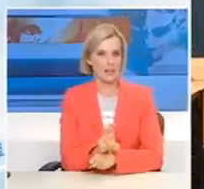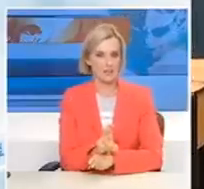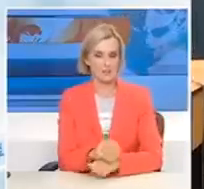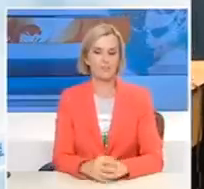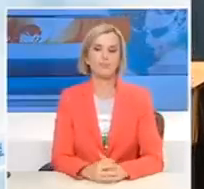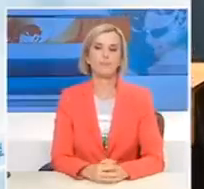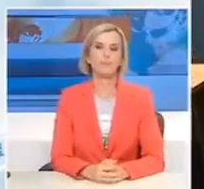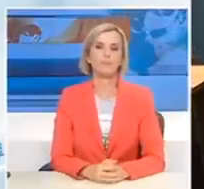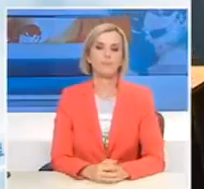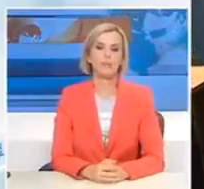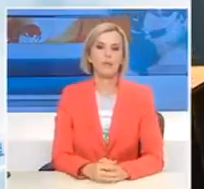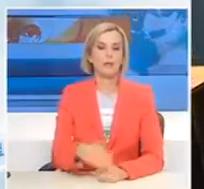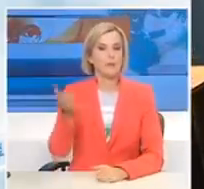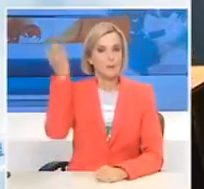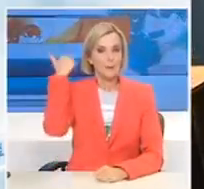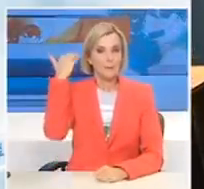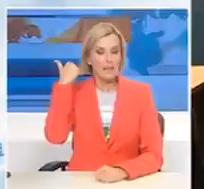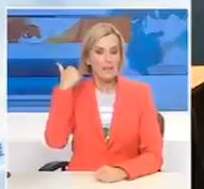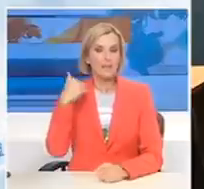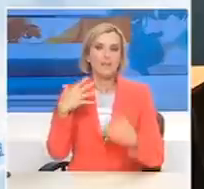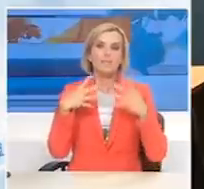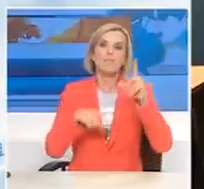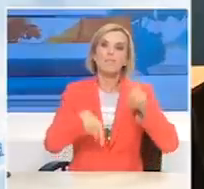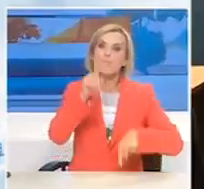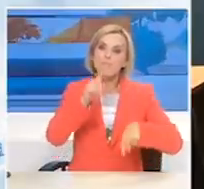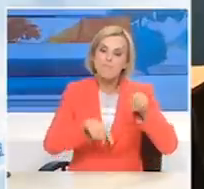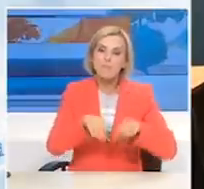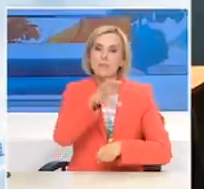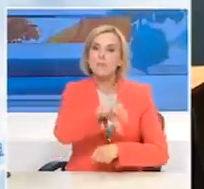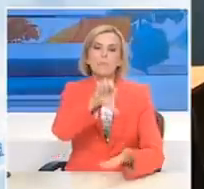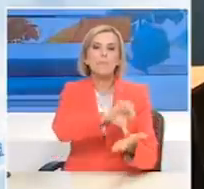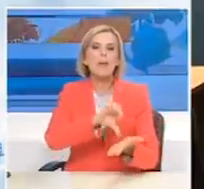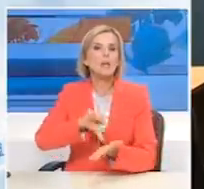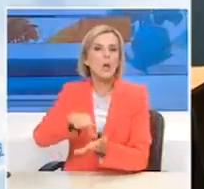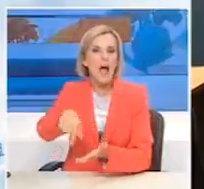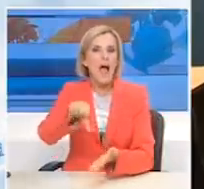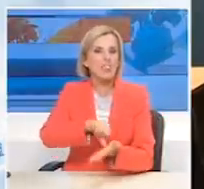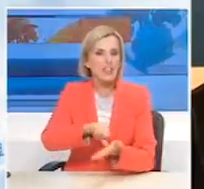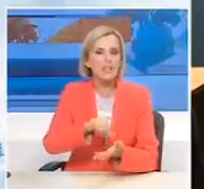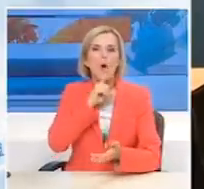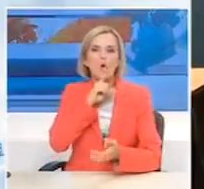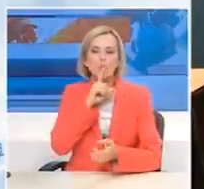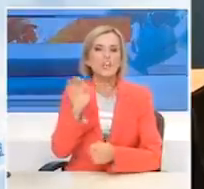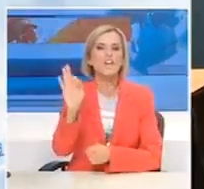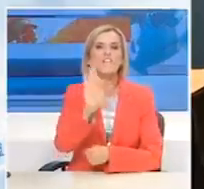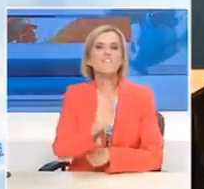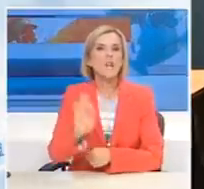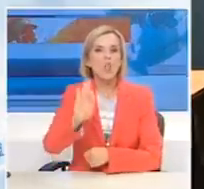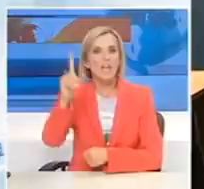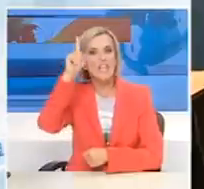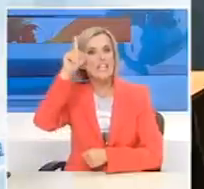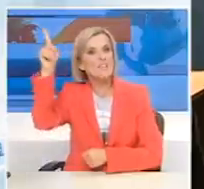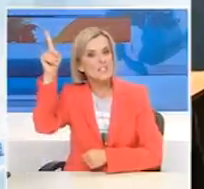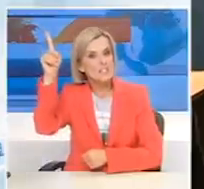που συνηγόρησαν στην κακή επιδημιολογική εικόνα ορισμένων περιοχών της Αττικής, όπως για παράδειγμα η Φιλοθέα και η Κηφισιά?